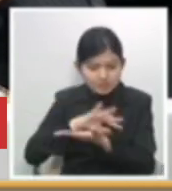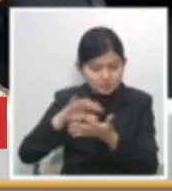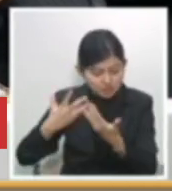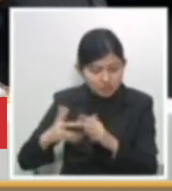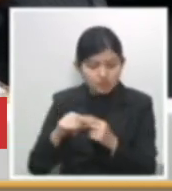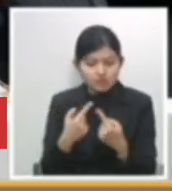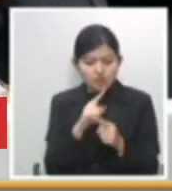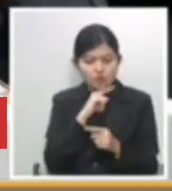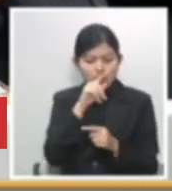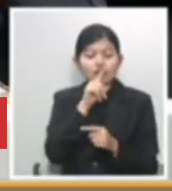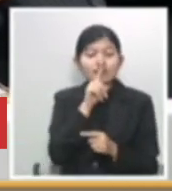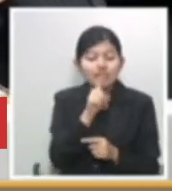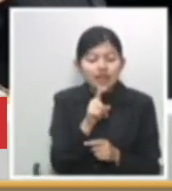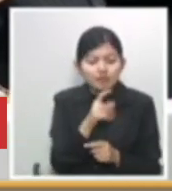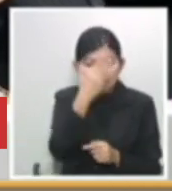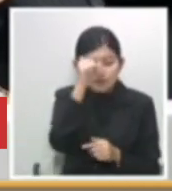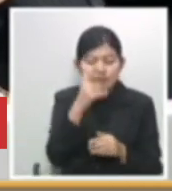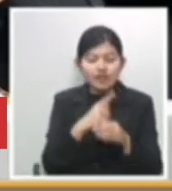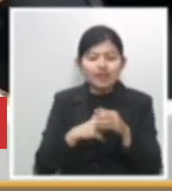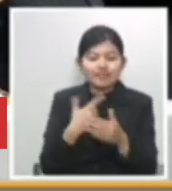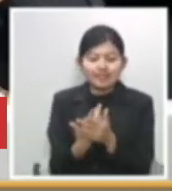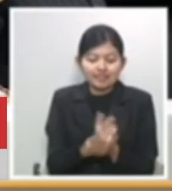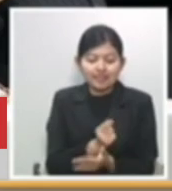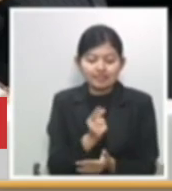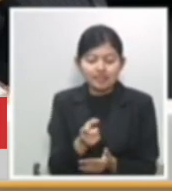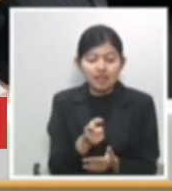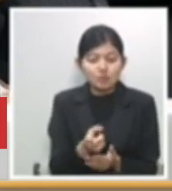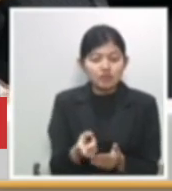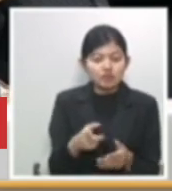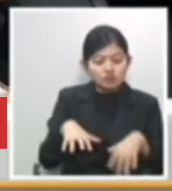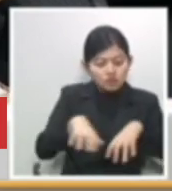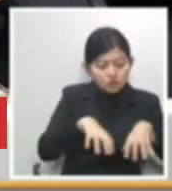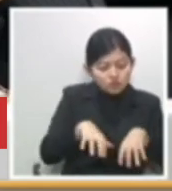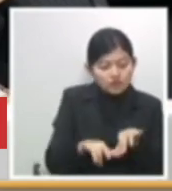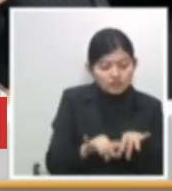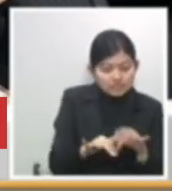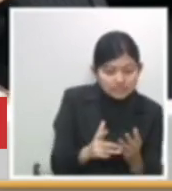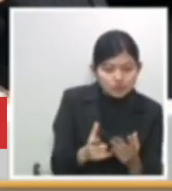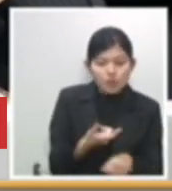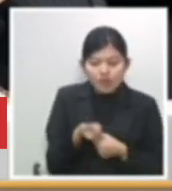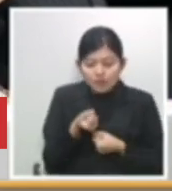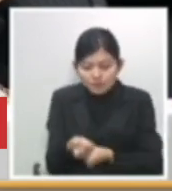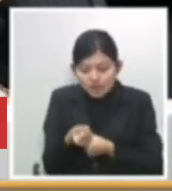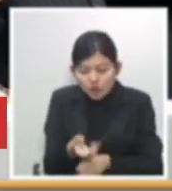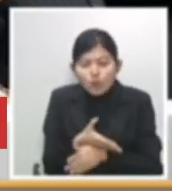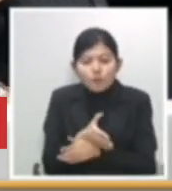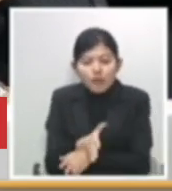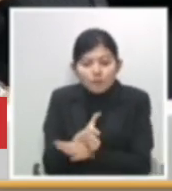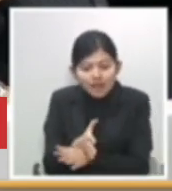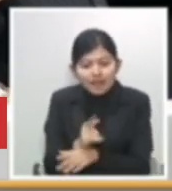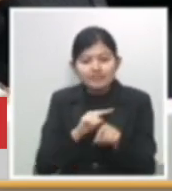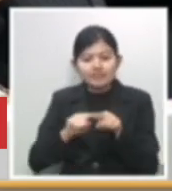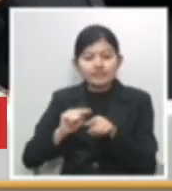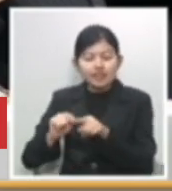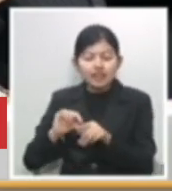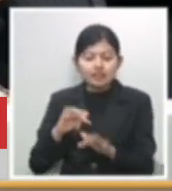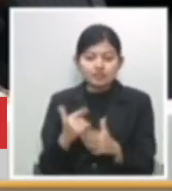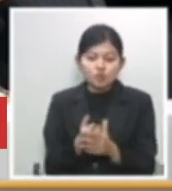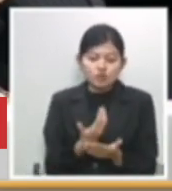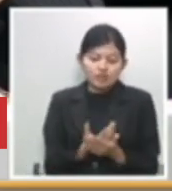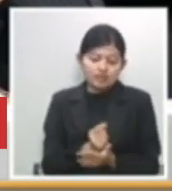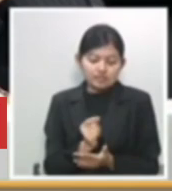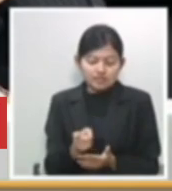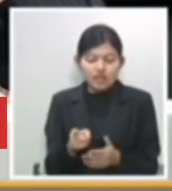างบุคลากรเหล่านี้คือหมายถึงครูธุรการหรือนักการพันโรงที่ท่านตอบว่าท่านกลับไปจ้างในลักษณะปกติแล้วใช่ไห